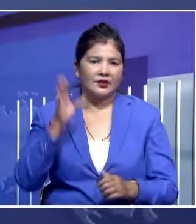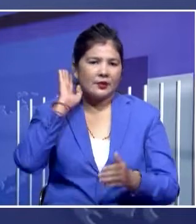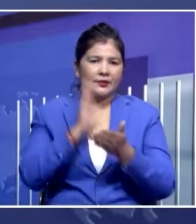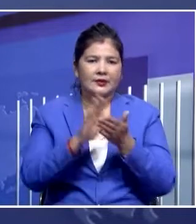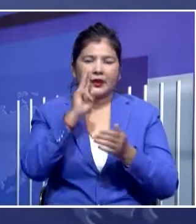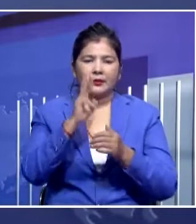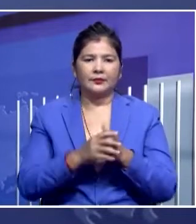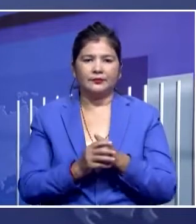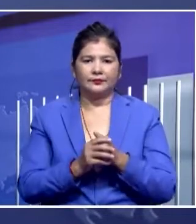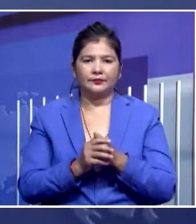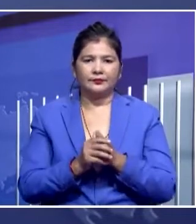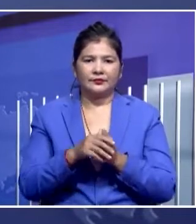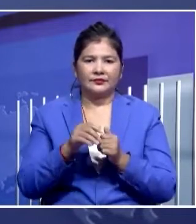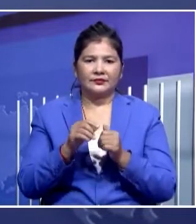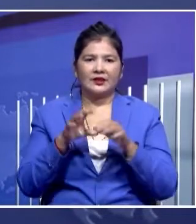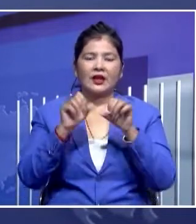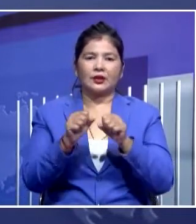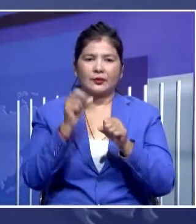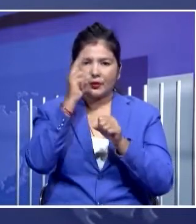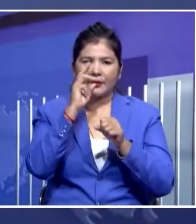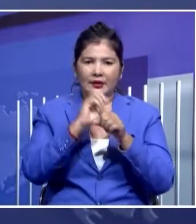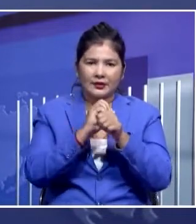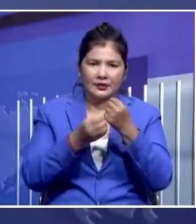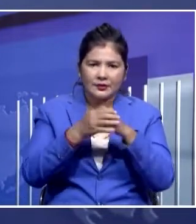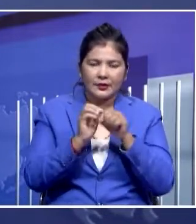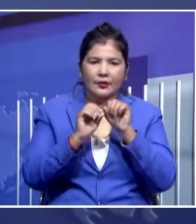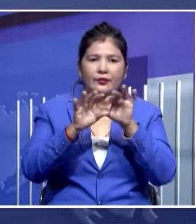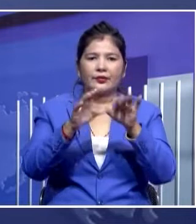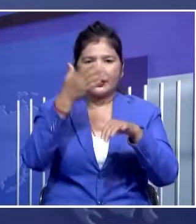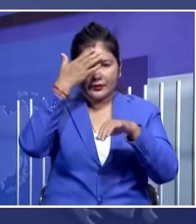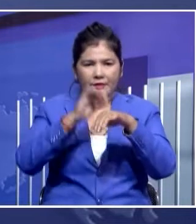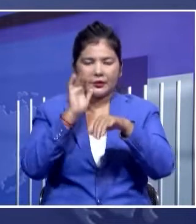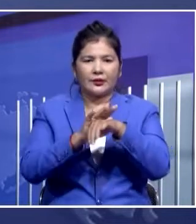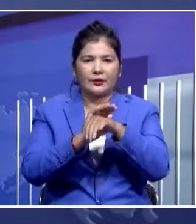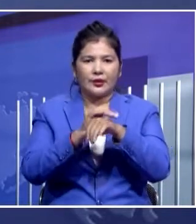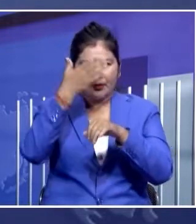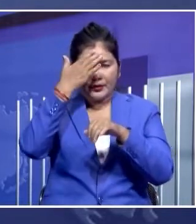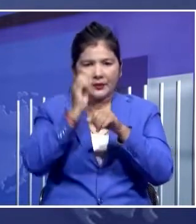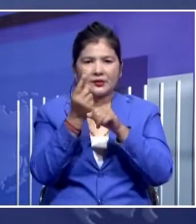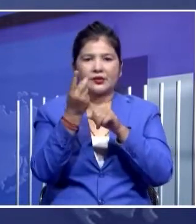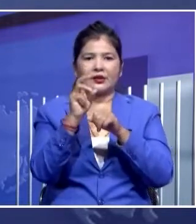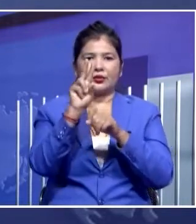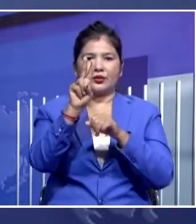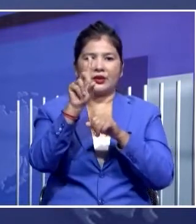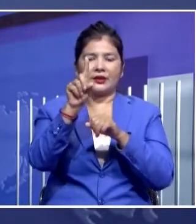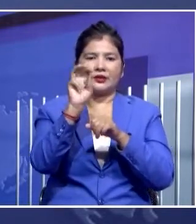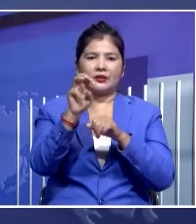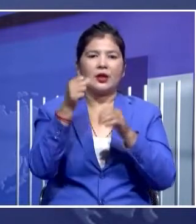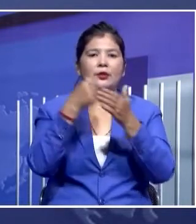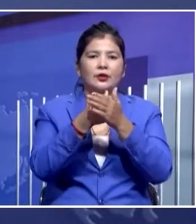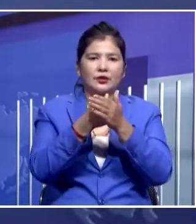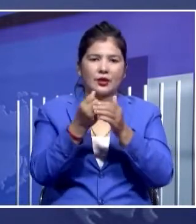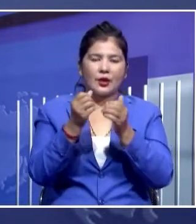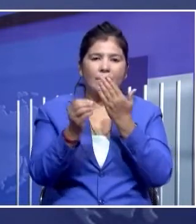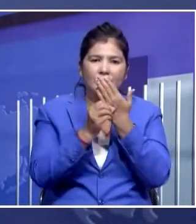समाचार अब विस्तारमा। आक्रामक रूपमा देशभर फैलिरहेको डेंगीका बिरामीको संख्या 21,000 पुगेको छ।